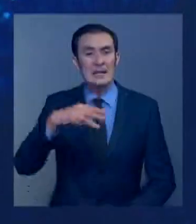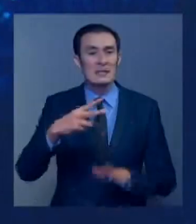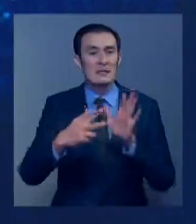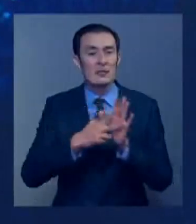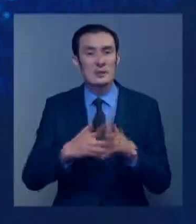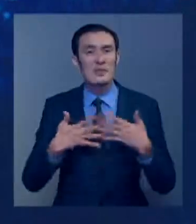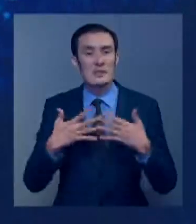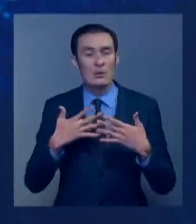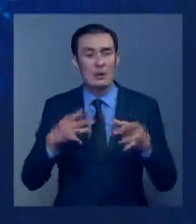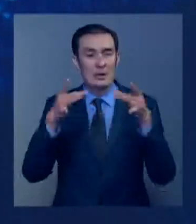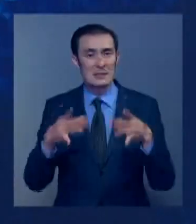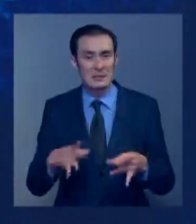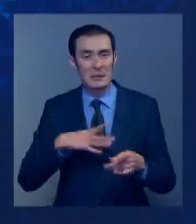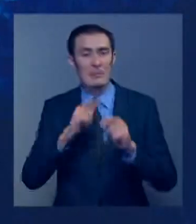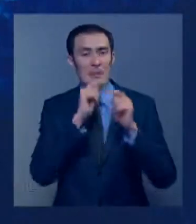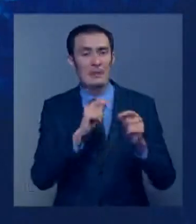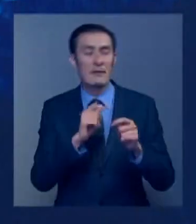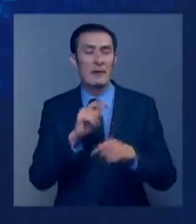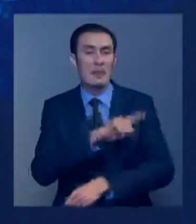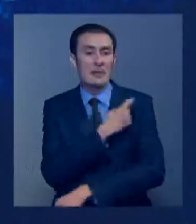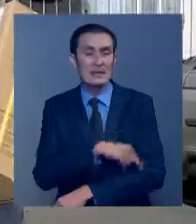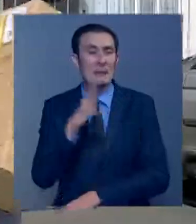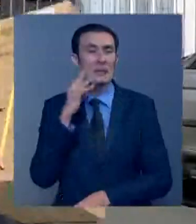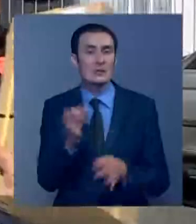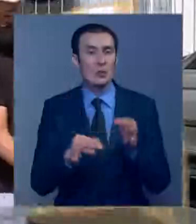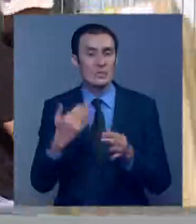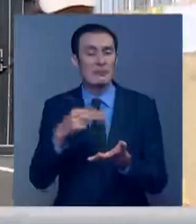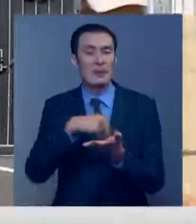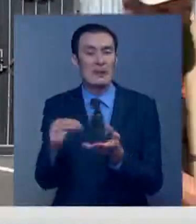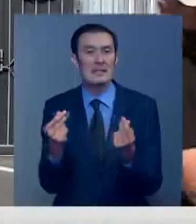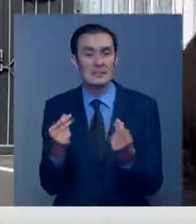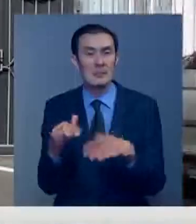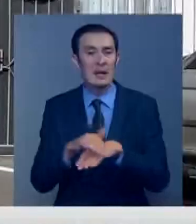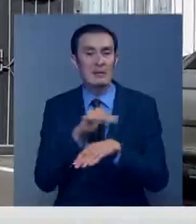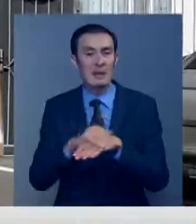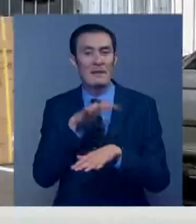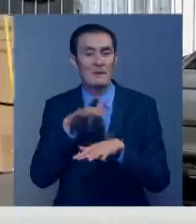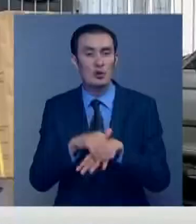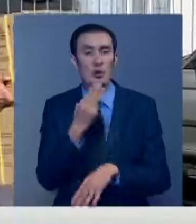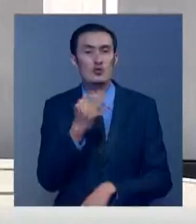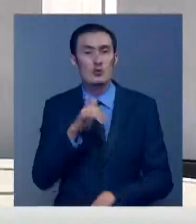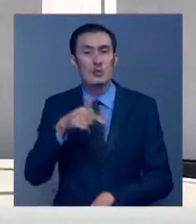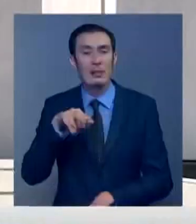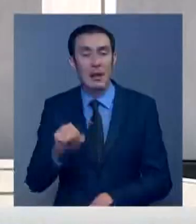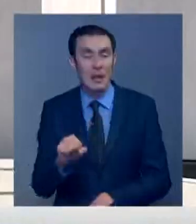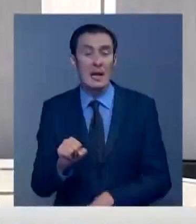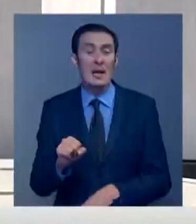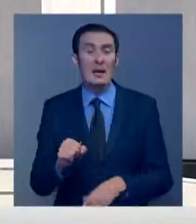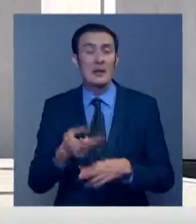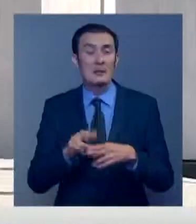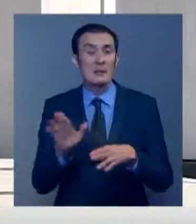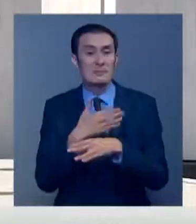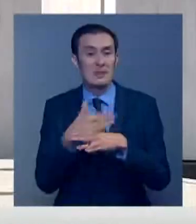38 кислородных концентраторов подарили больницам Алматинской области. Их приобрели на средства благотворительного фонда «Шола». Все